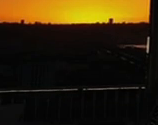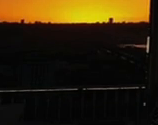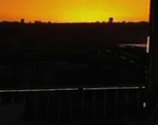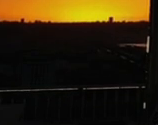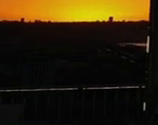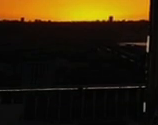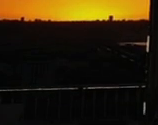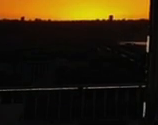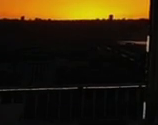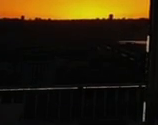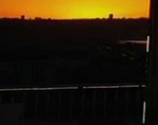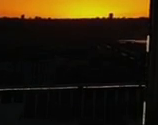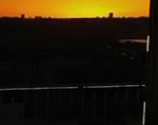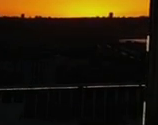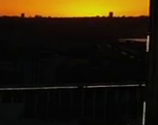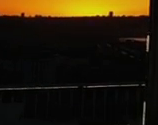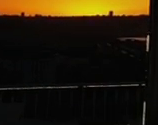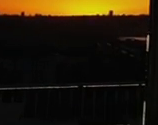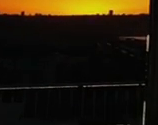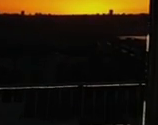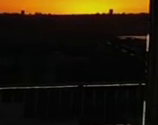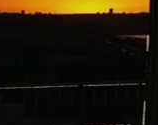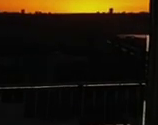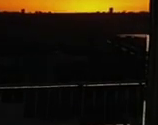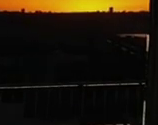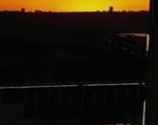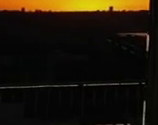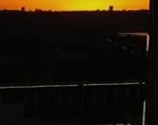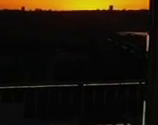اشهد ان محمد رسول الله